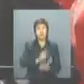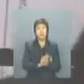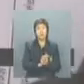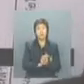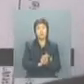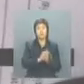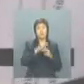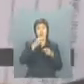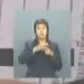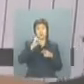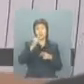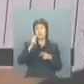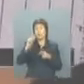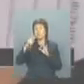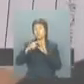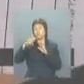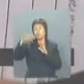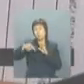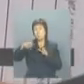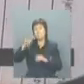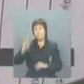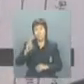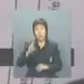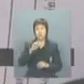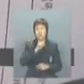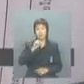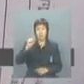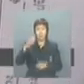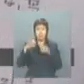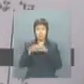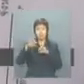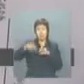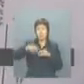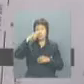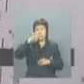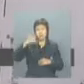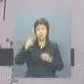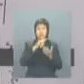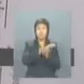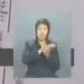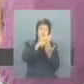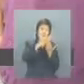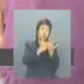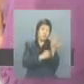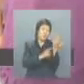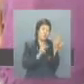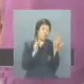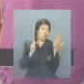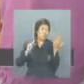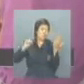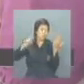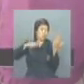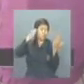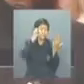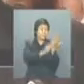ชีรายชื่อพรรคเพื่อไทยผู้ต้องหาคดีก่อการร้ายนำเอกสารการรับรองสิทธิ์การเป็นส.ส.จากคณะกรรมการการเ